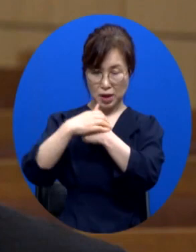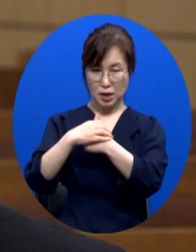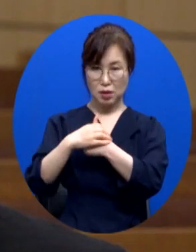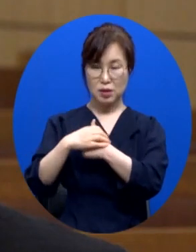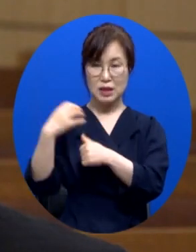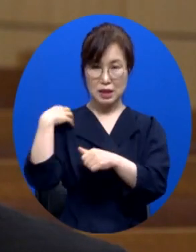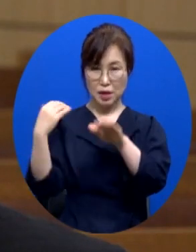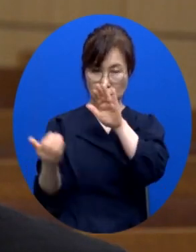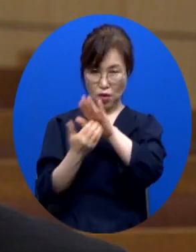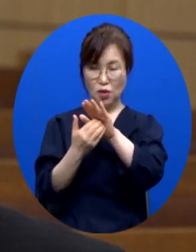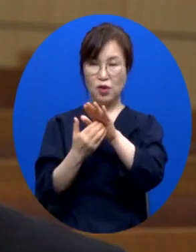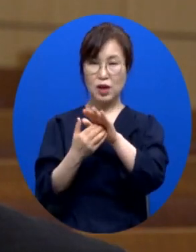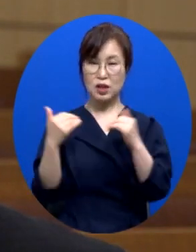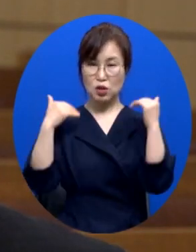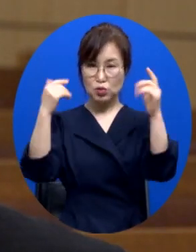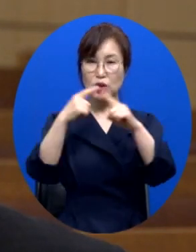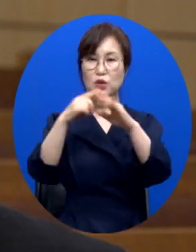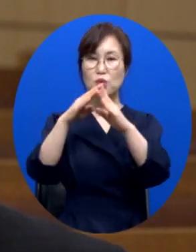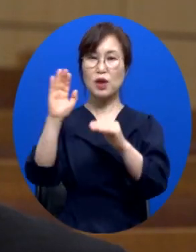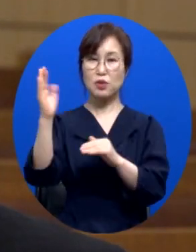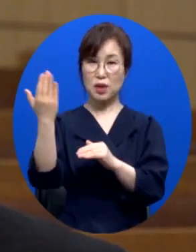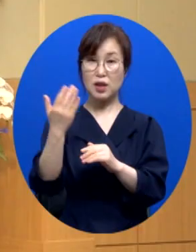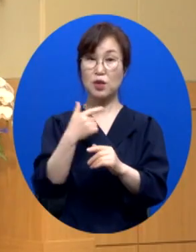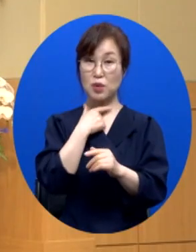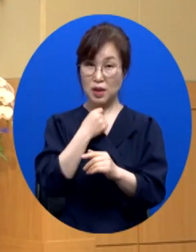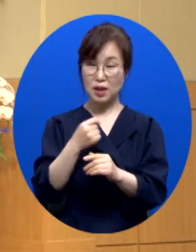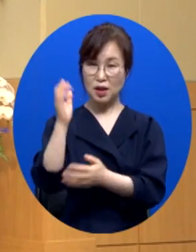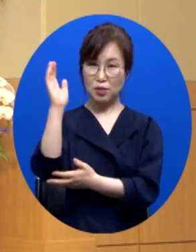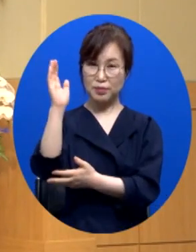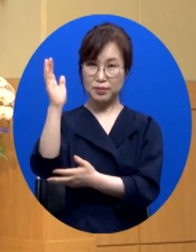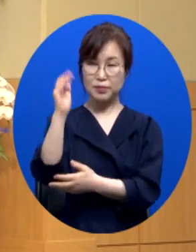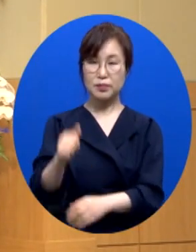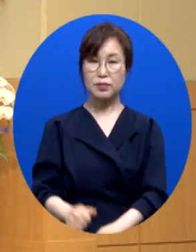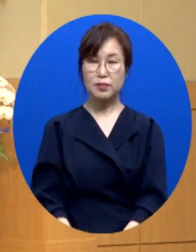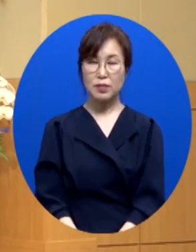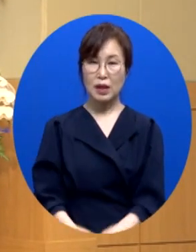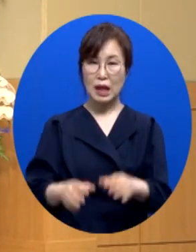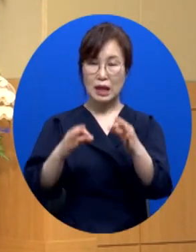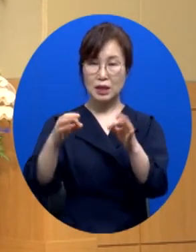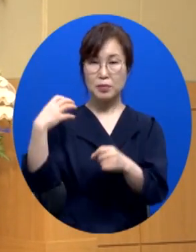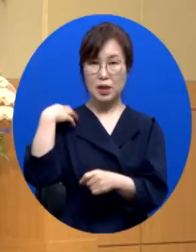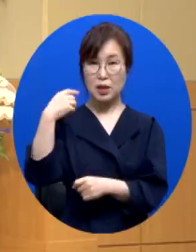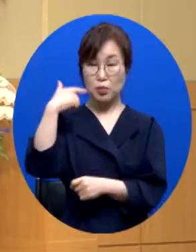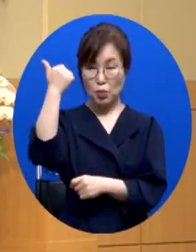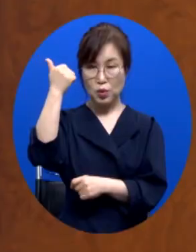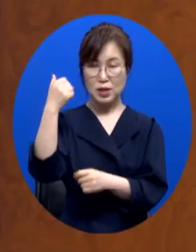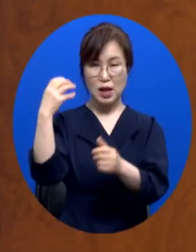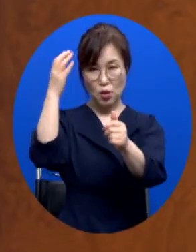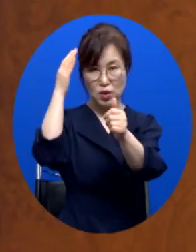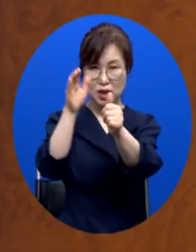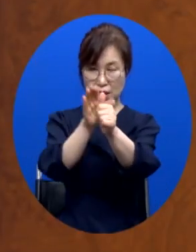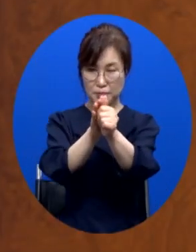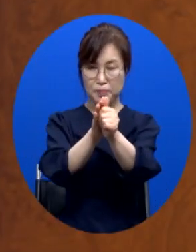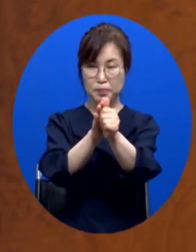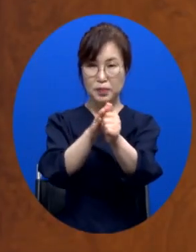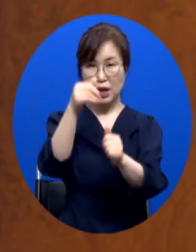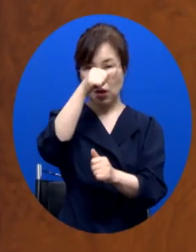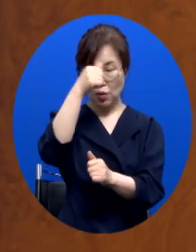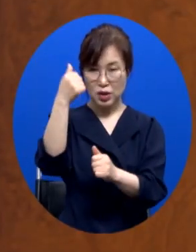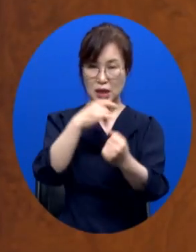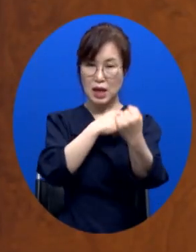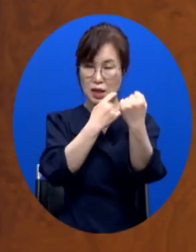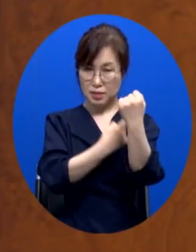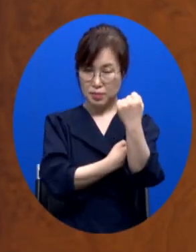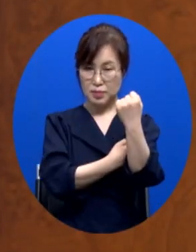성숙한 교회가 되길 바란다고 설교를 전했습니다 이어 김대일 담임목사 위임 식과 안수집사 권사